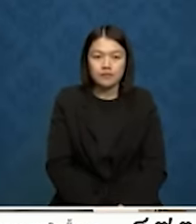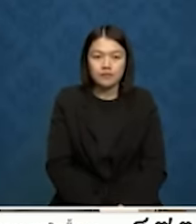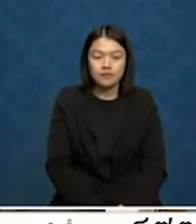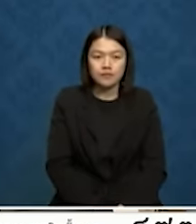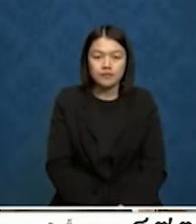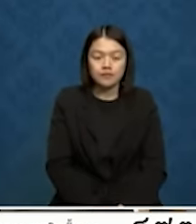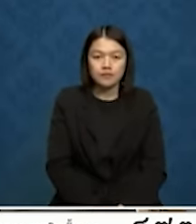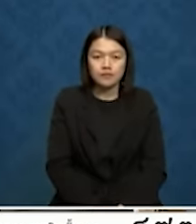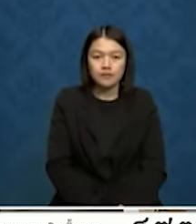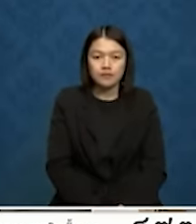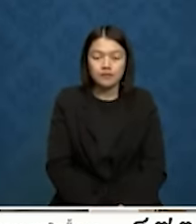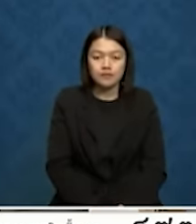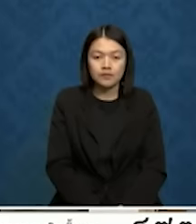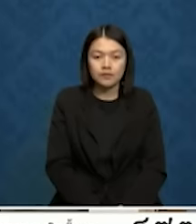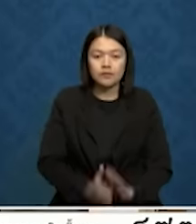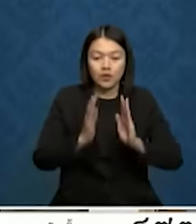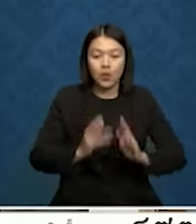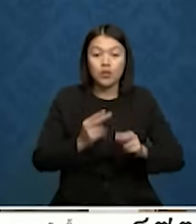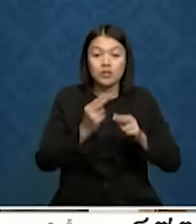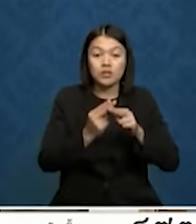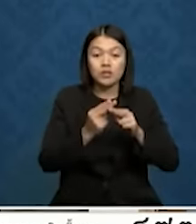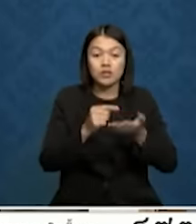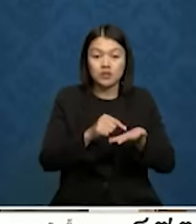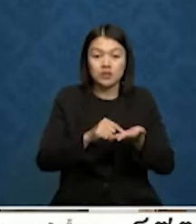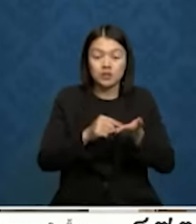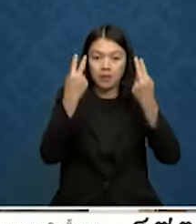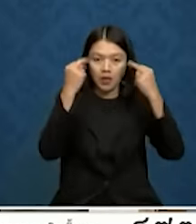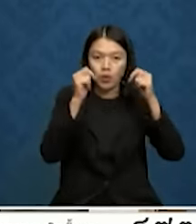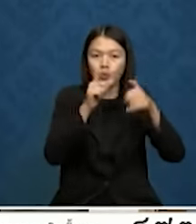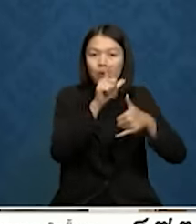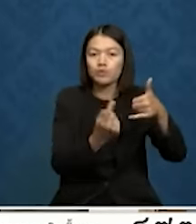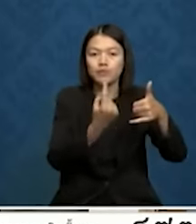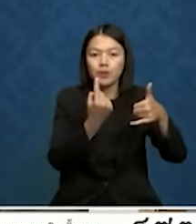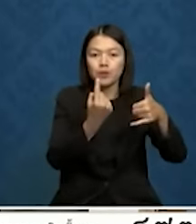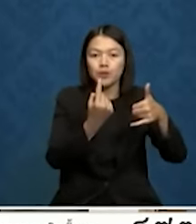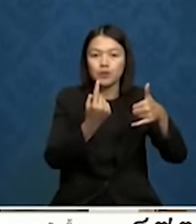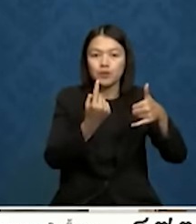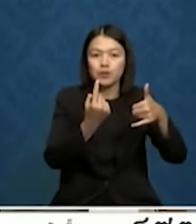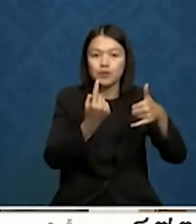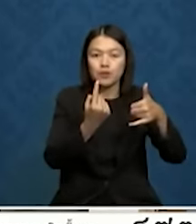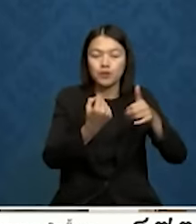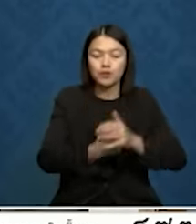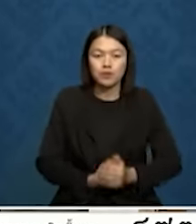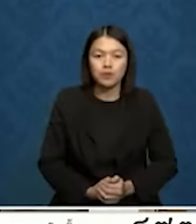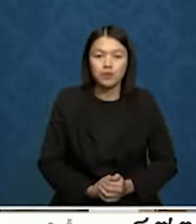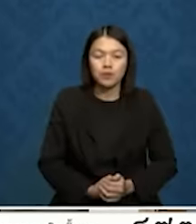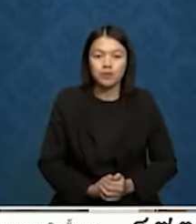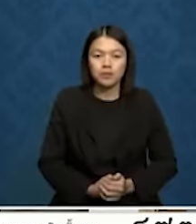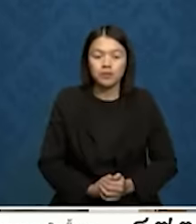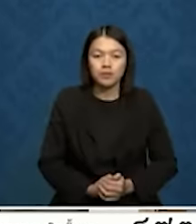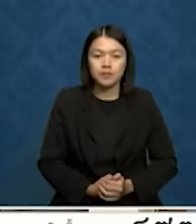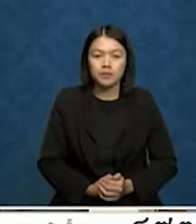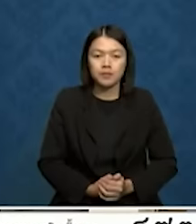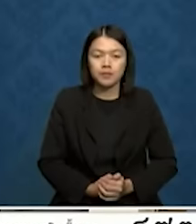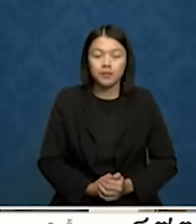นื่องจากว่ามีบุคคลเสนอชื่อคนเป็นนายกรัฐมนตรีเพียงท่านเดียวก็จะแต่จะ